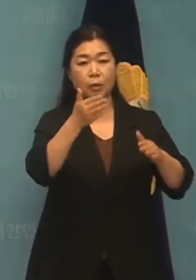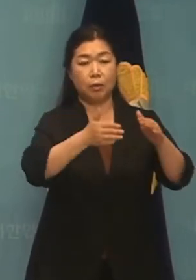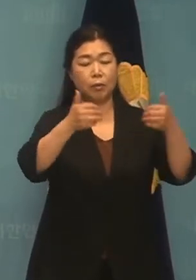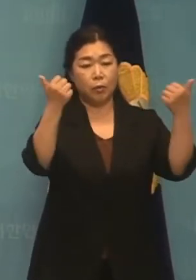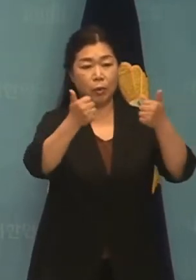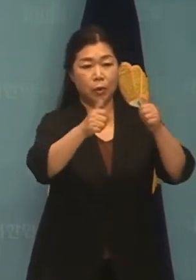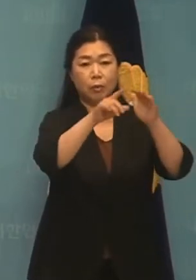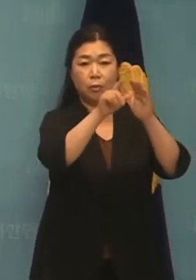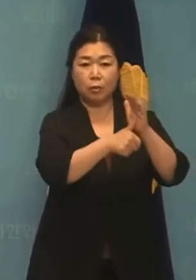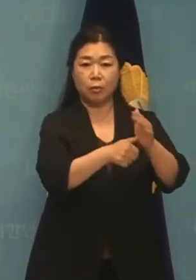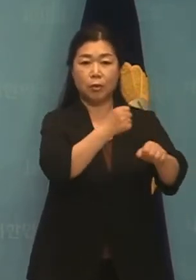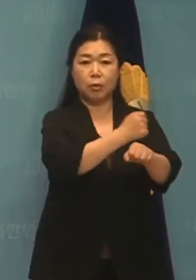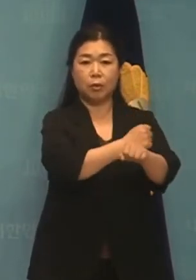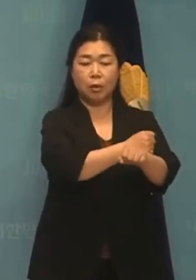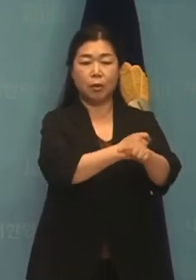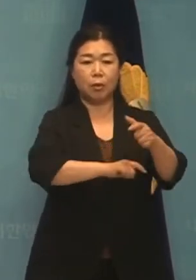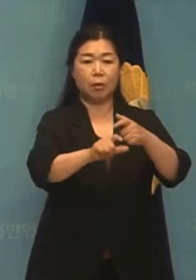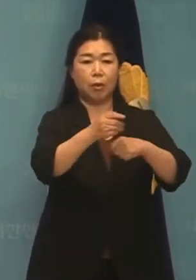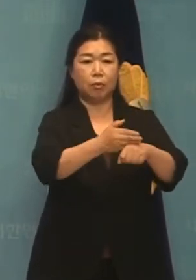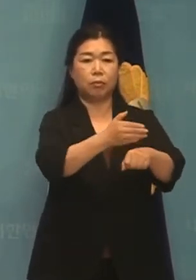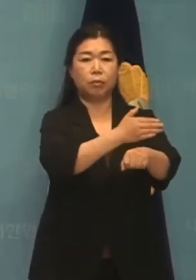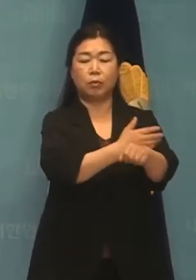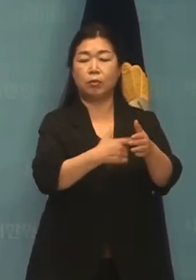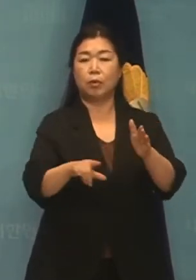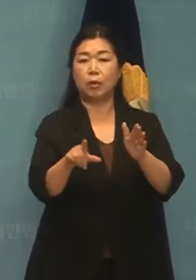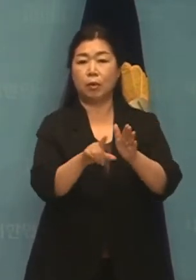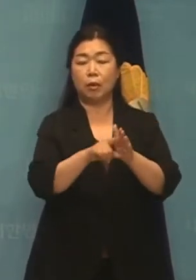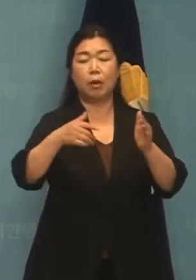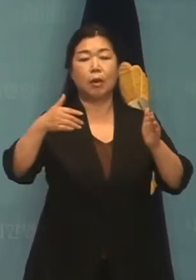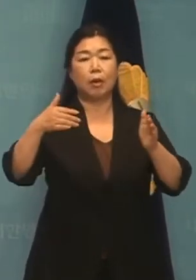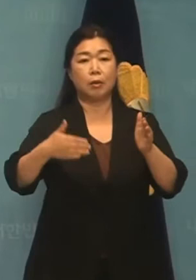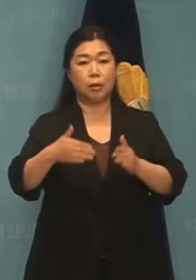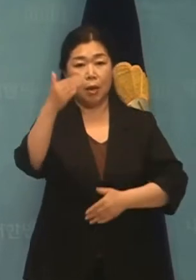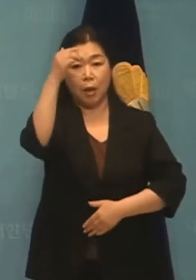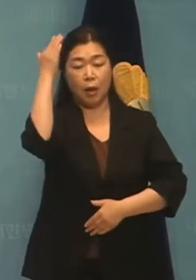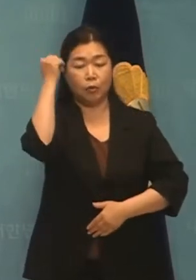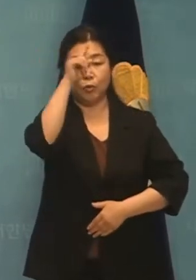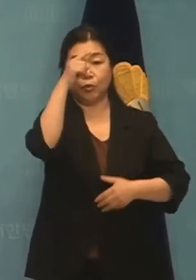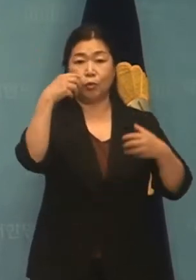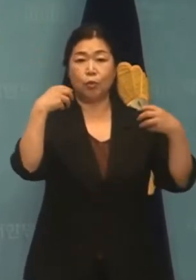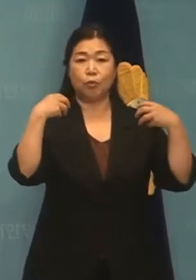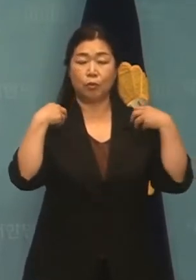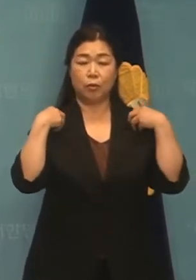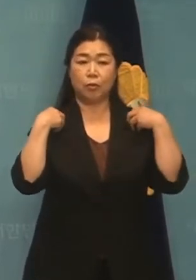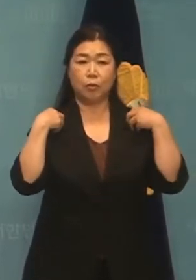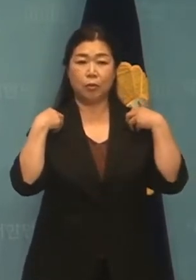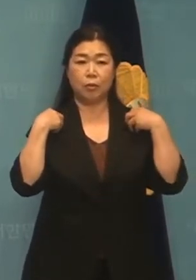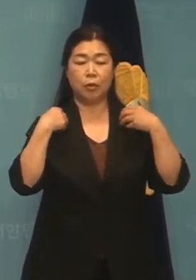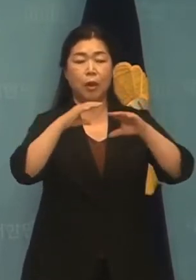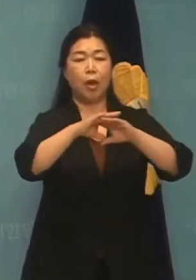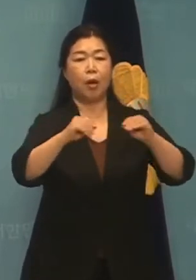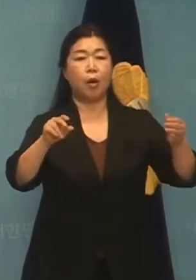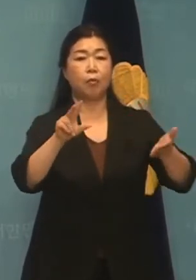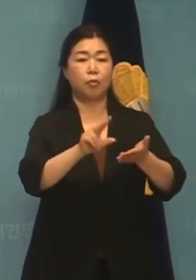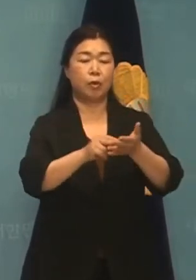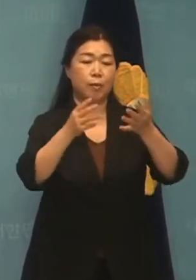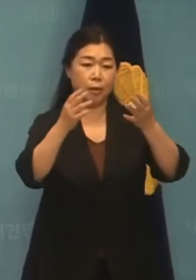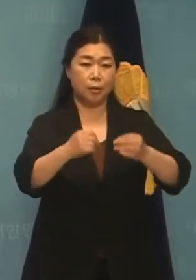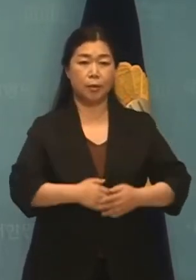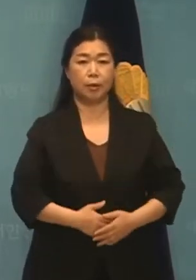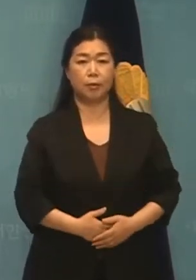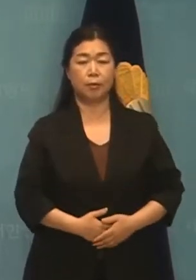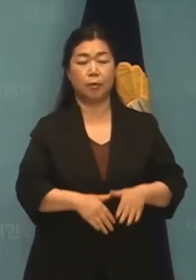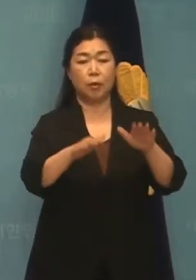성과를 극대화하기 위해서는 아직 우리 정부가 넘어야 할 산이 많습니다.